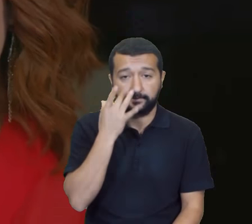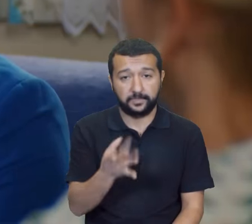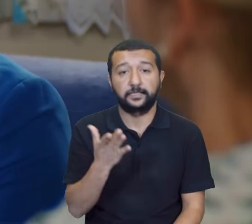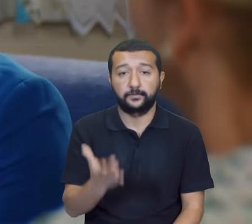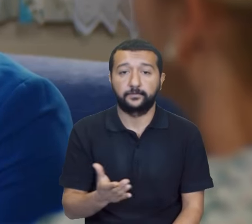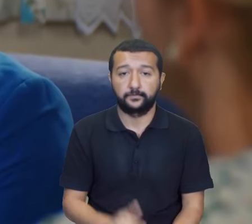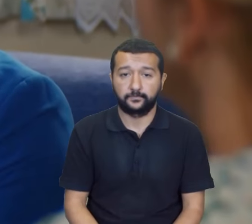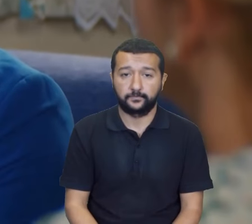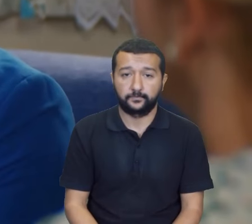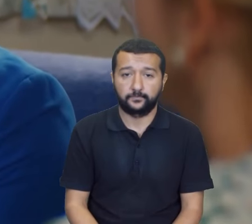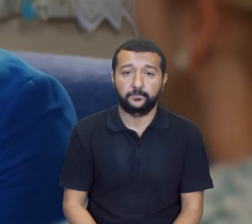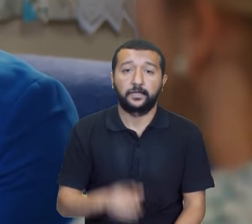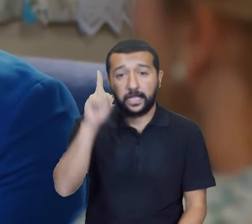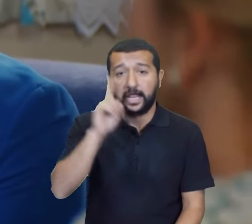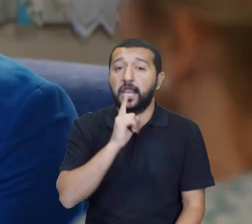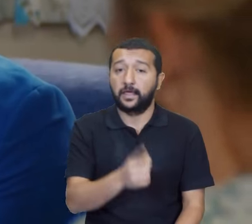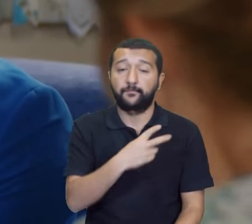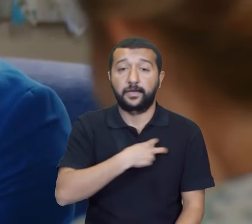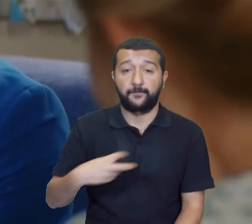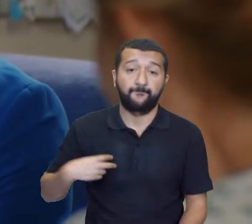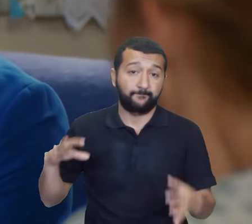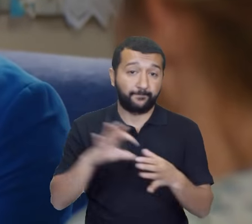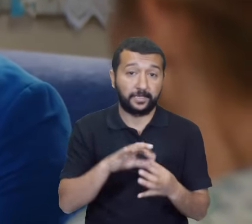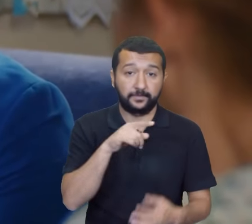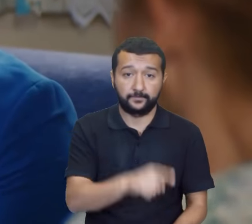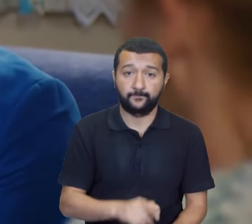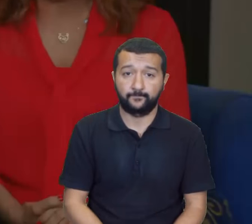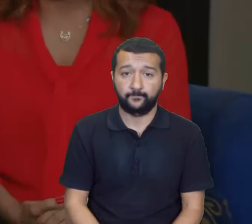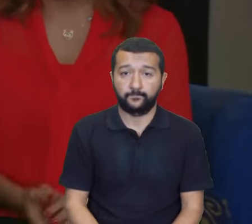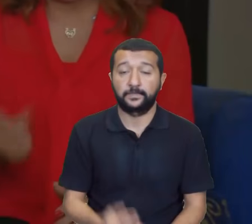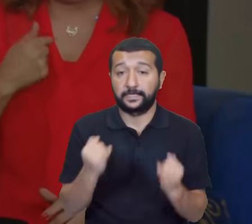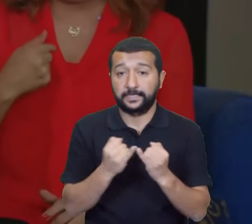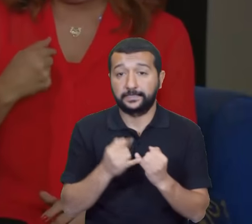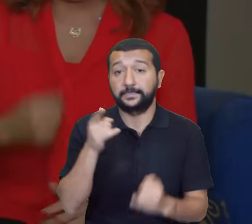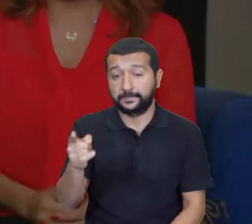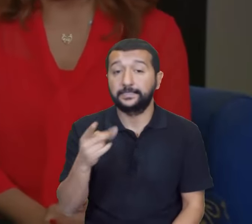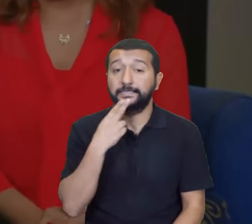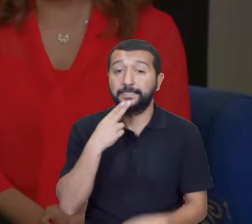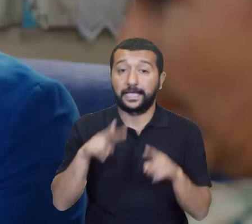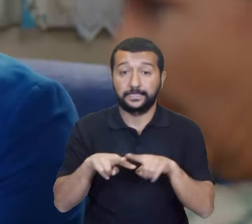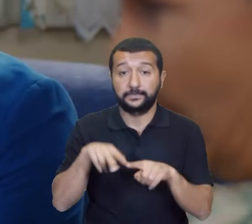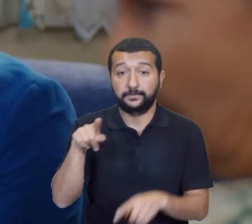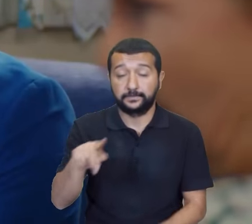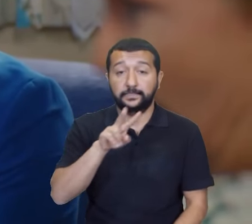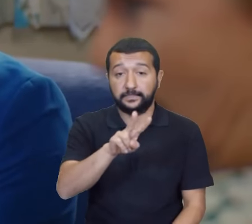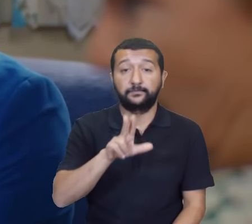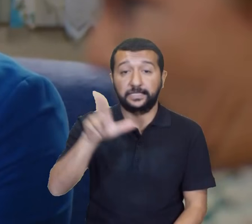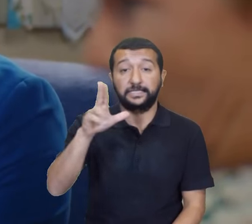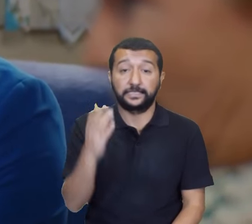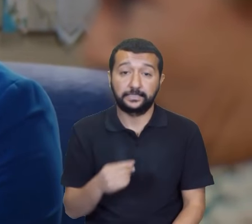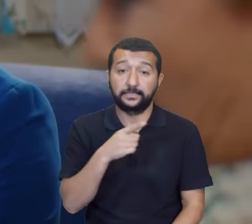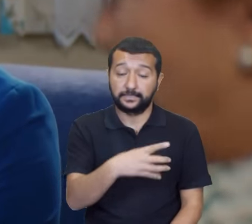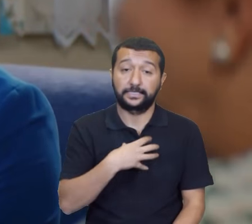belli. Allah'ın emri, peygamberin kavliyle kardeşiniz Ayşe'ni 27.